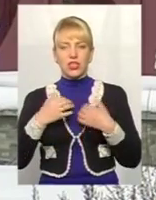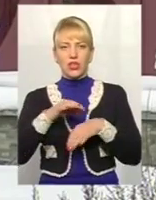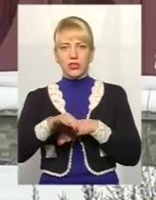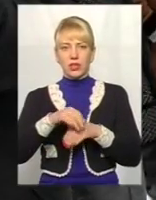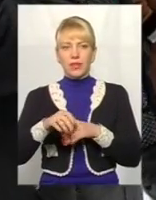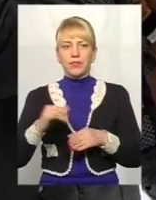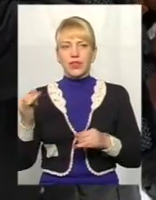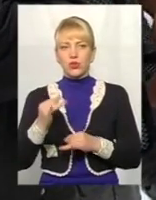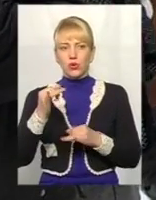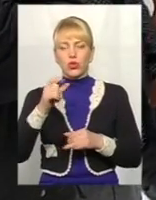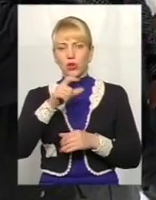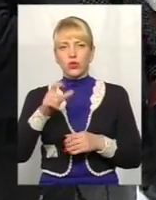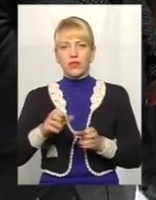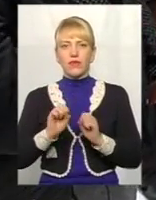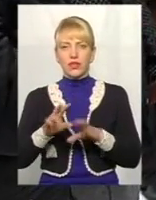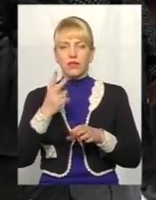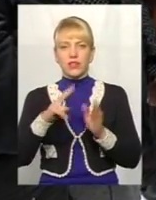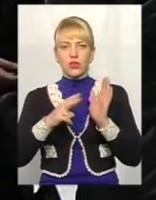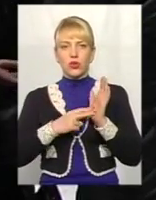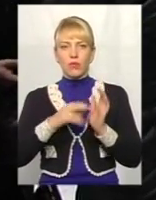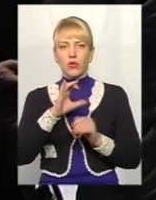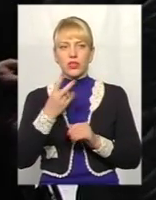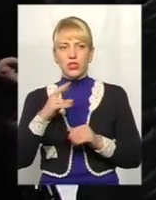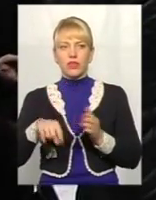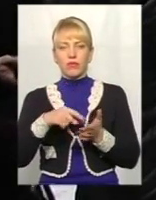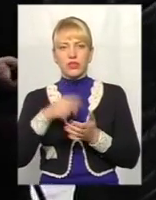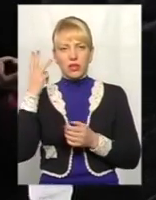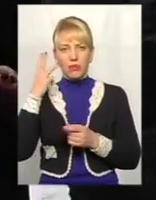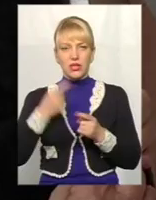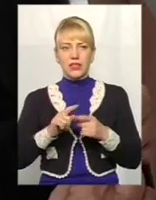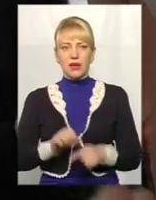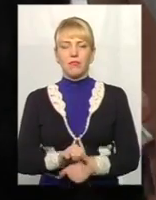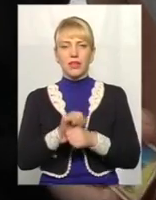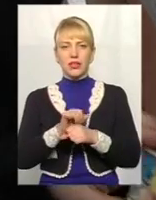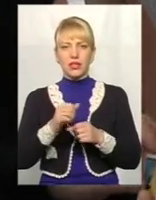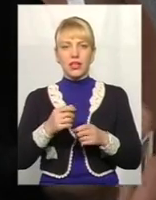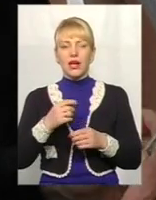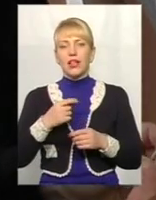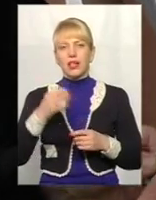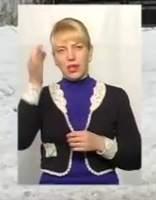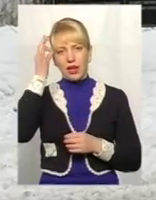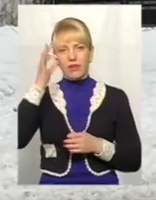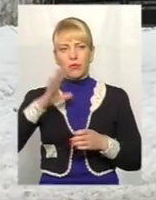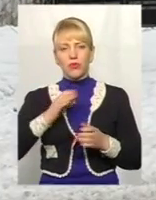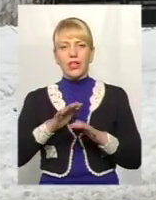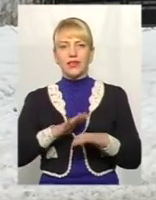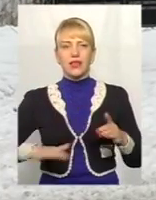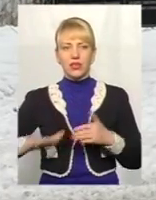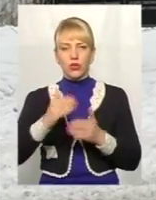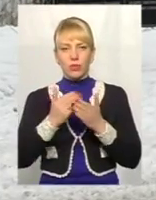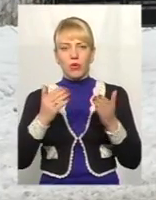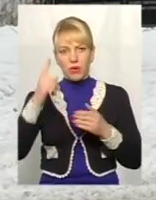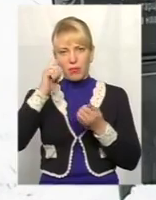історії людства віддали 27 січня і в Хмельницькому. Мітинг реквієм відбувся на території меморіалу пам'яті, що на